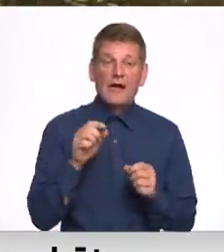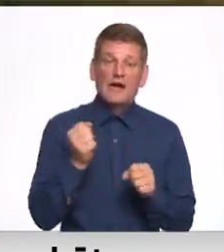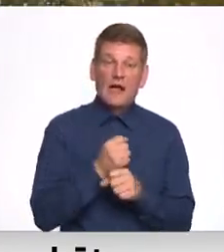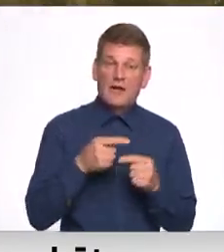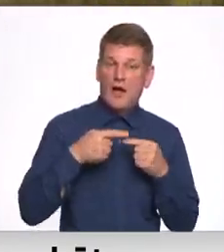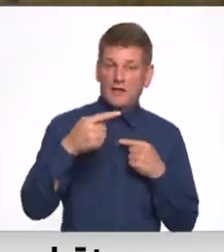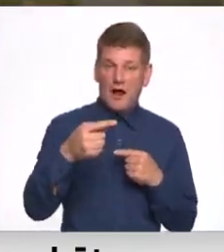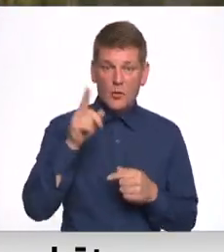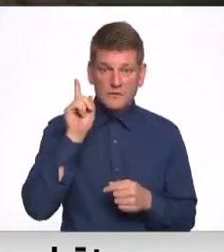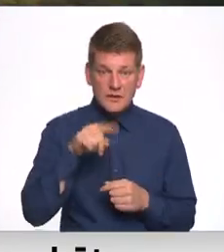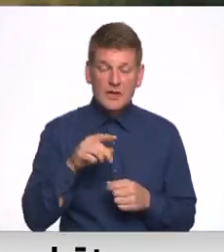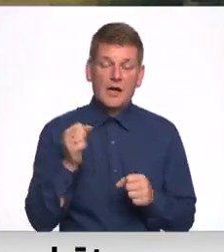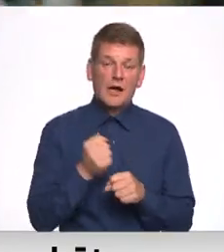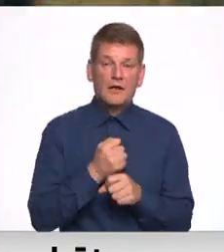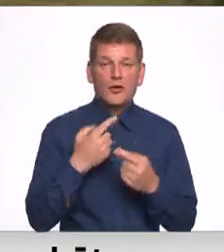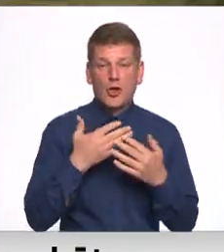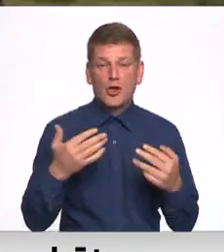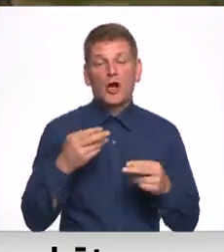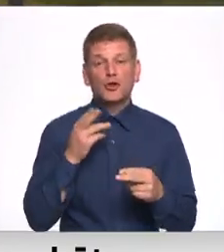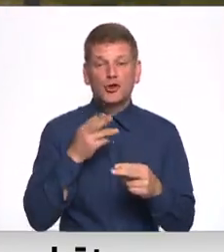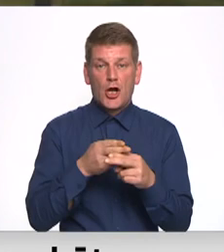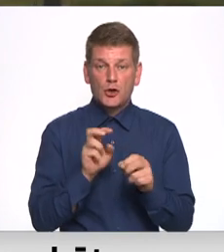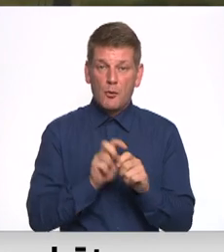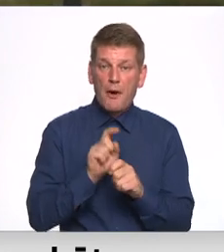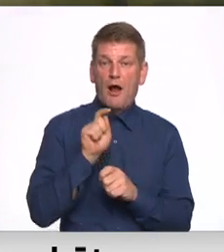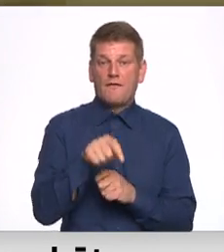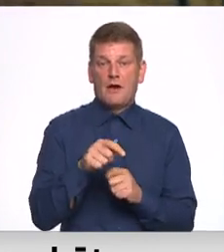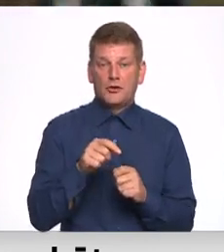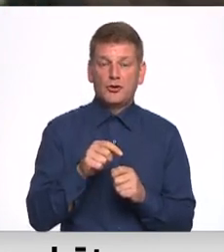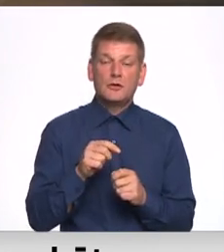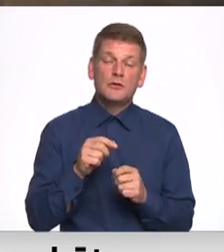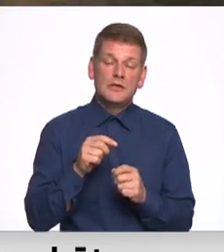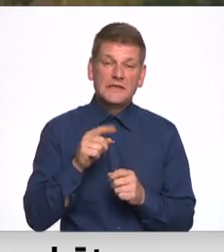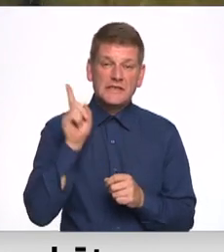ziņā, gan dažādu šķēršļu pārvarēšanas ziņā